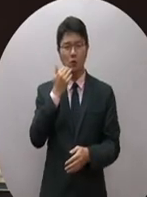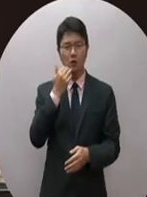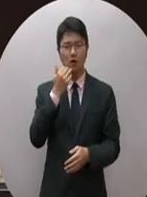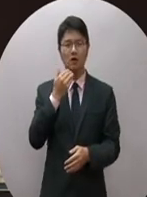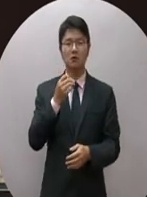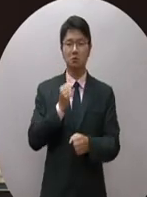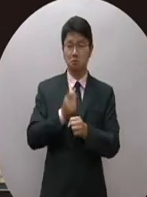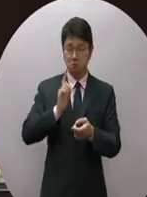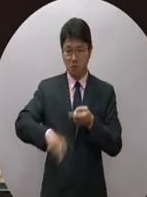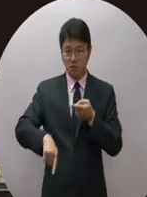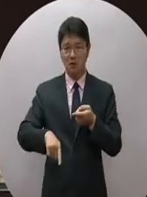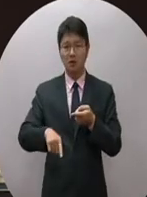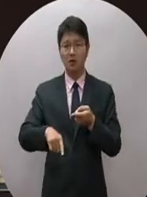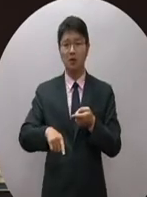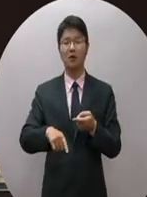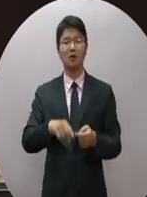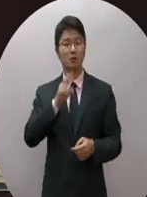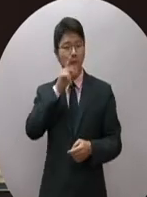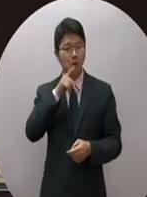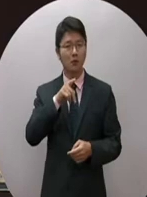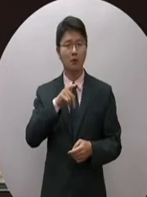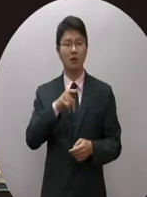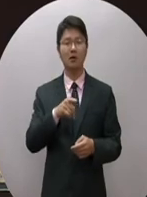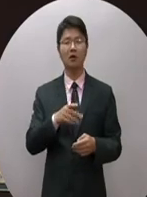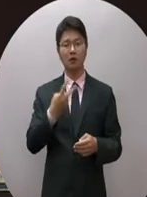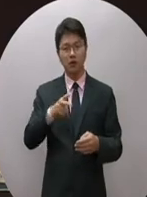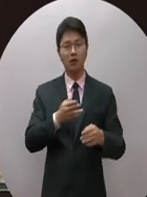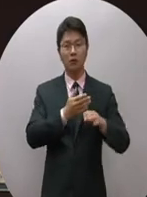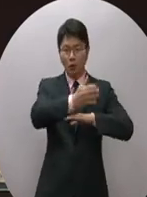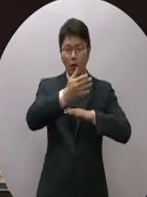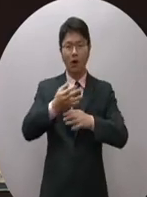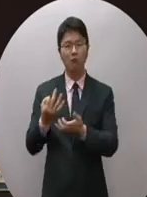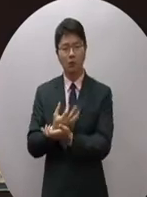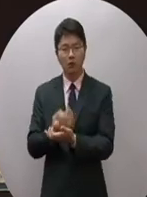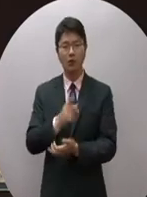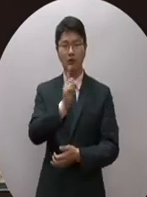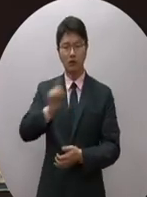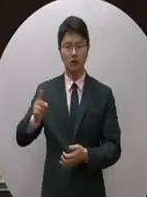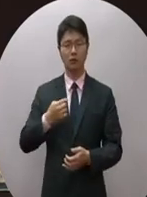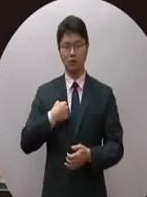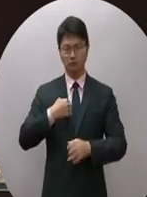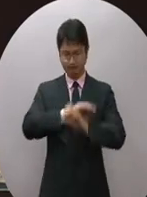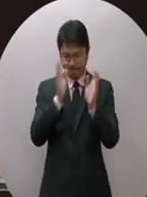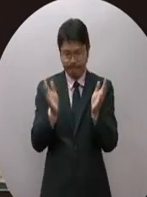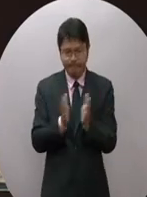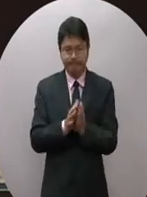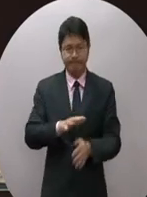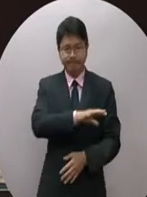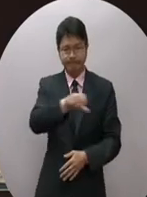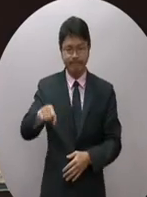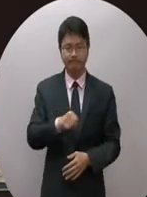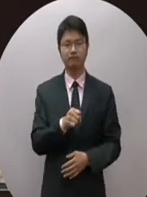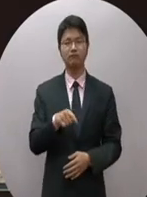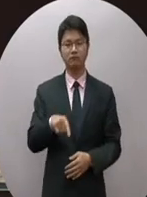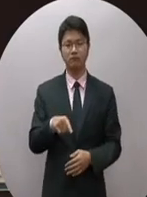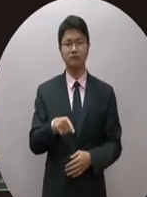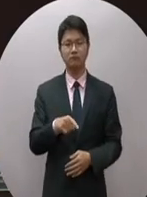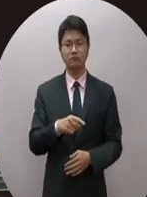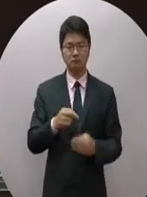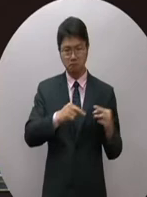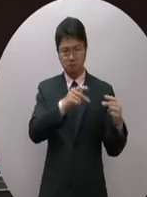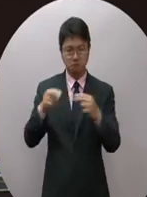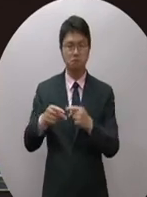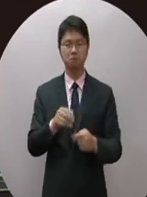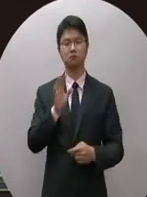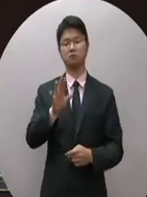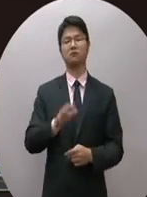差或者过犹不及的地方，我们这一次都适度及时的加以调